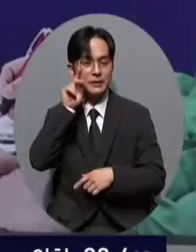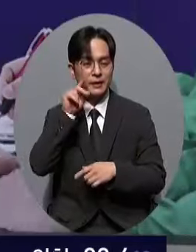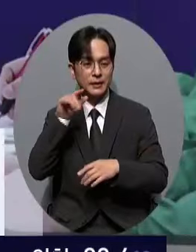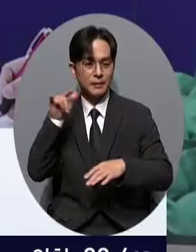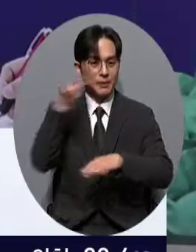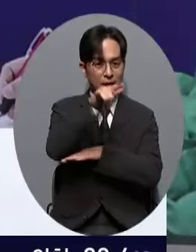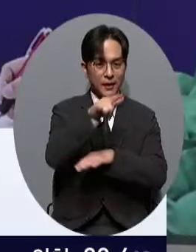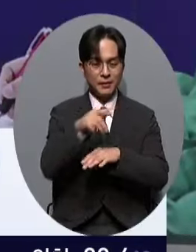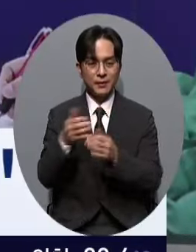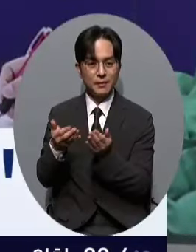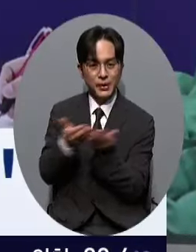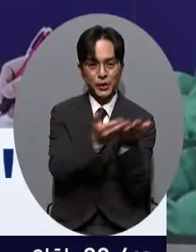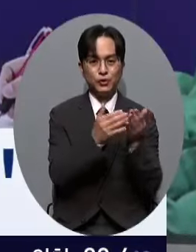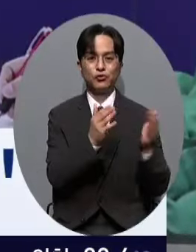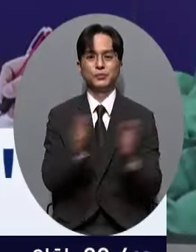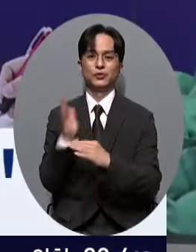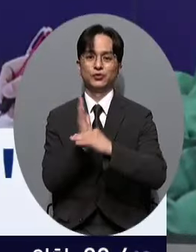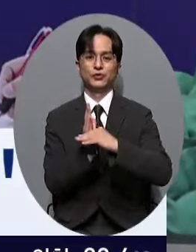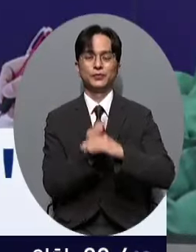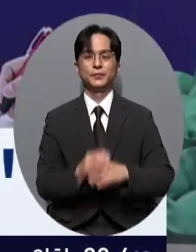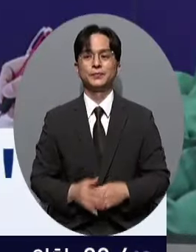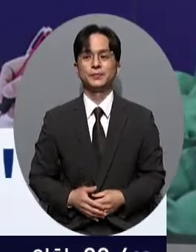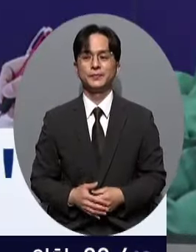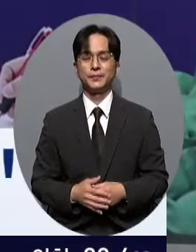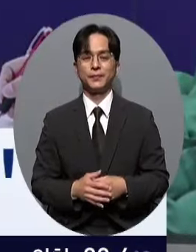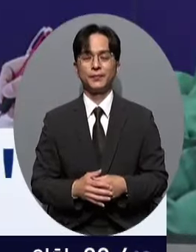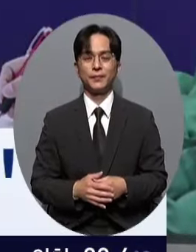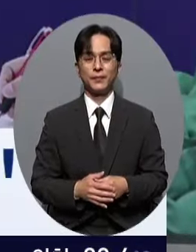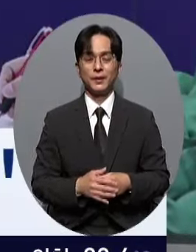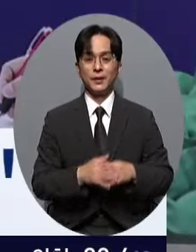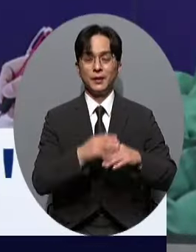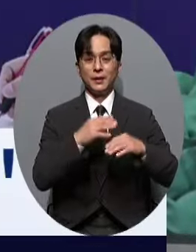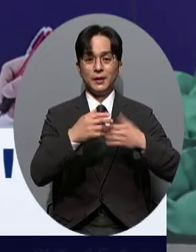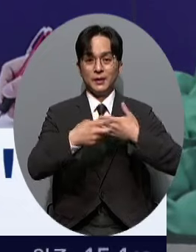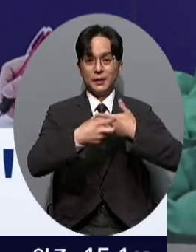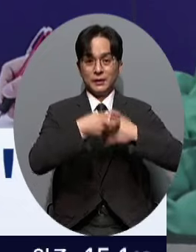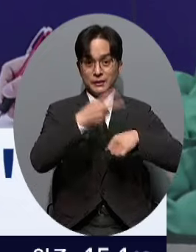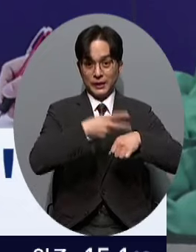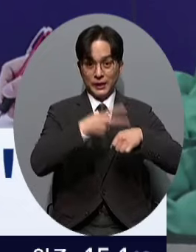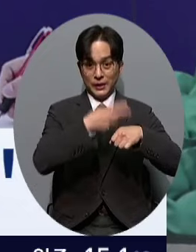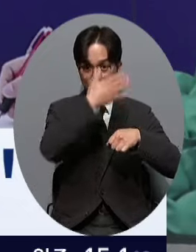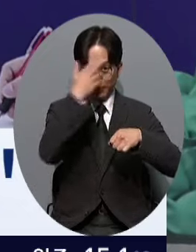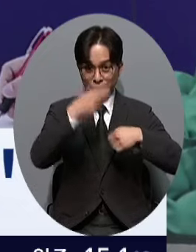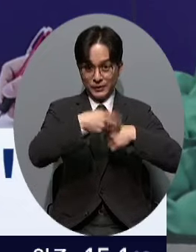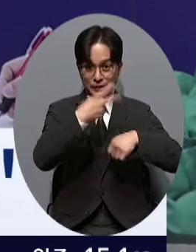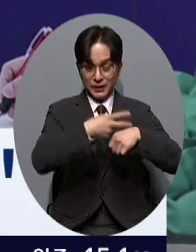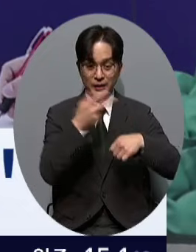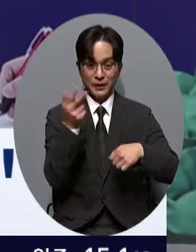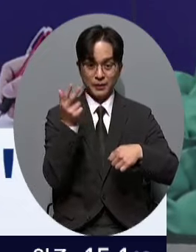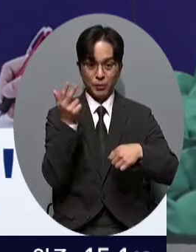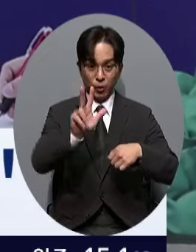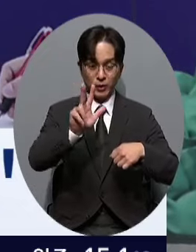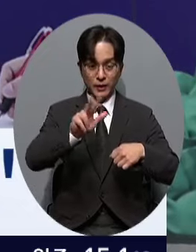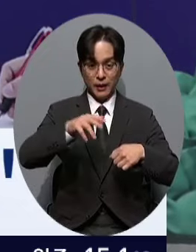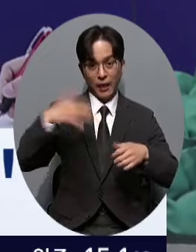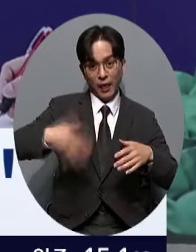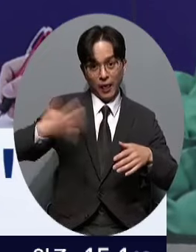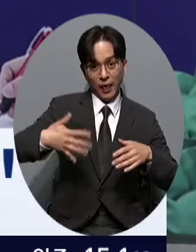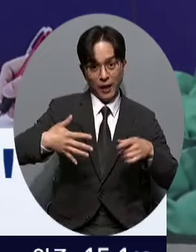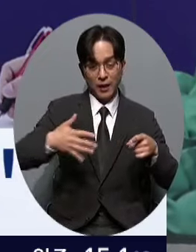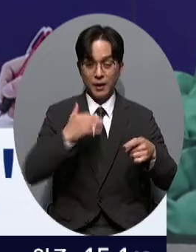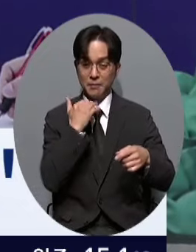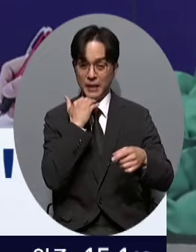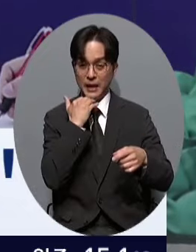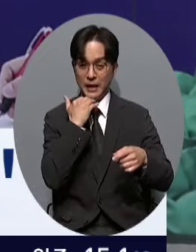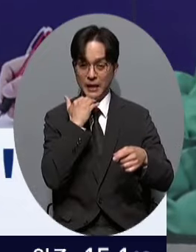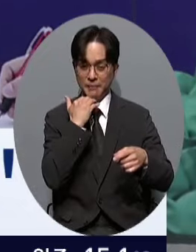정부가 오늘 의정 갈등 봉합을 위해서 이 전공의들의 사직서 수리 또 행정 처분 등과 관련한 이 구체적인 이 출구 전략을